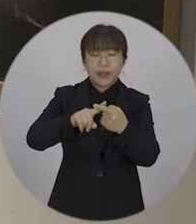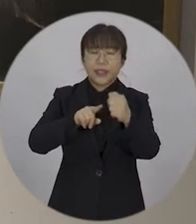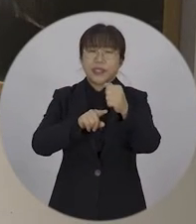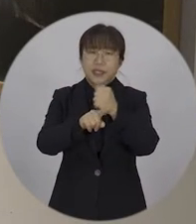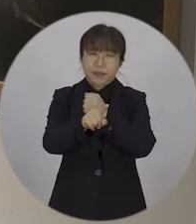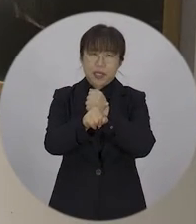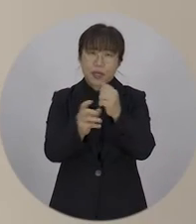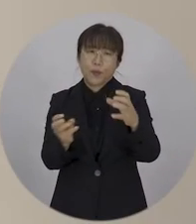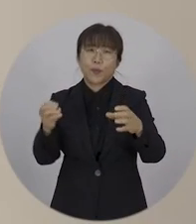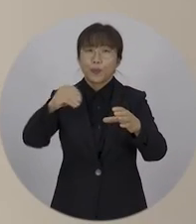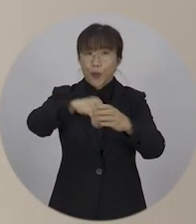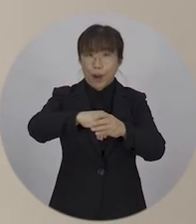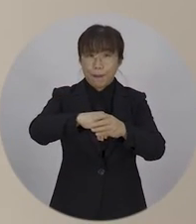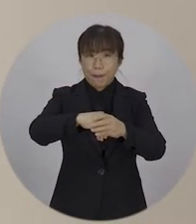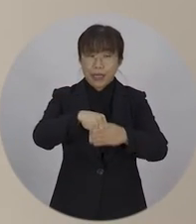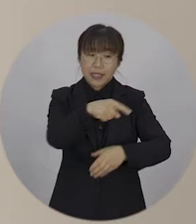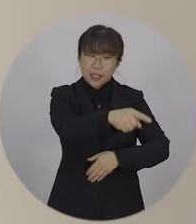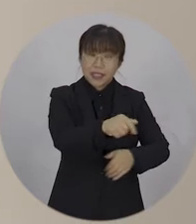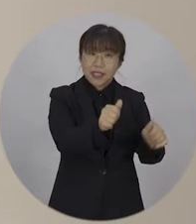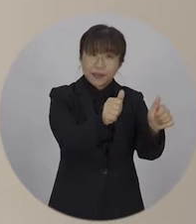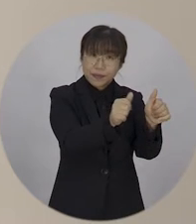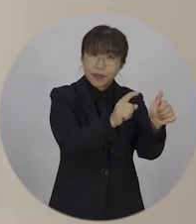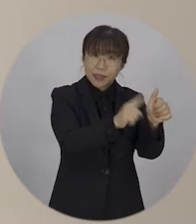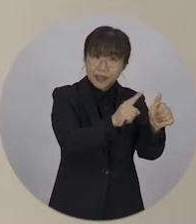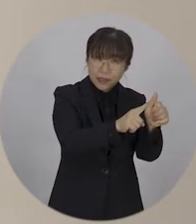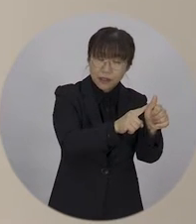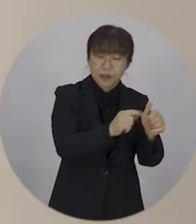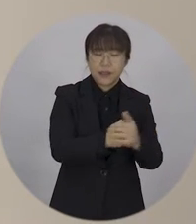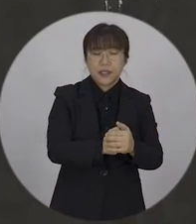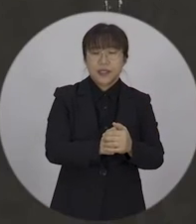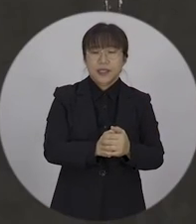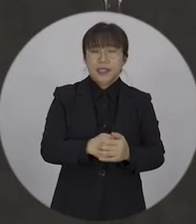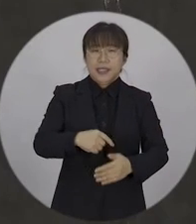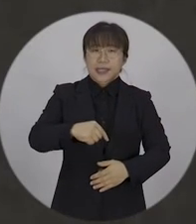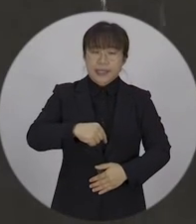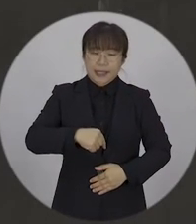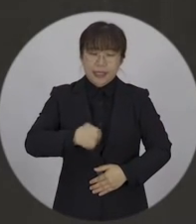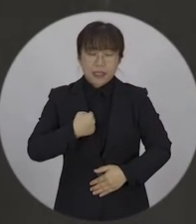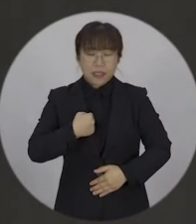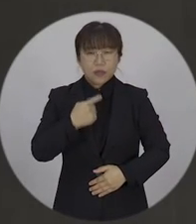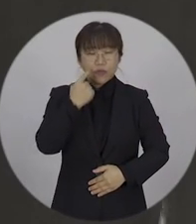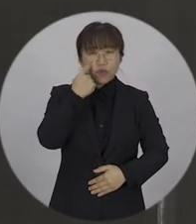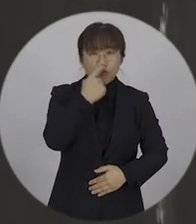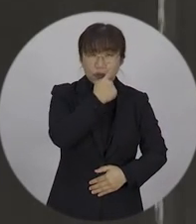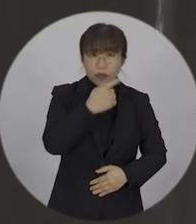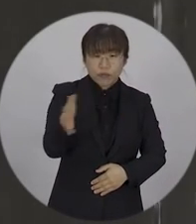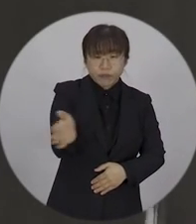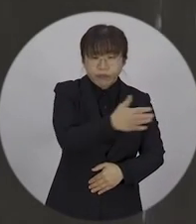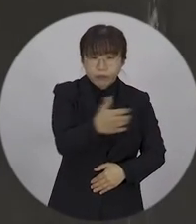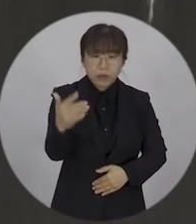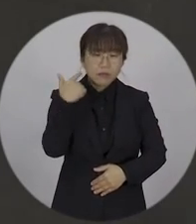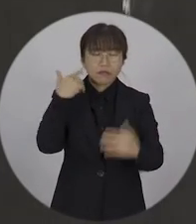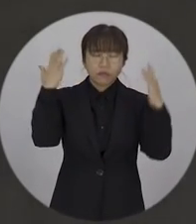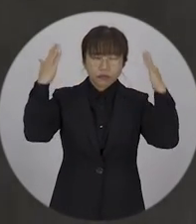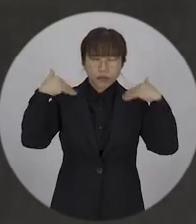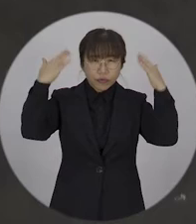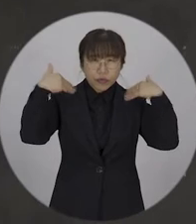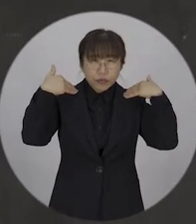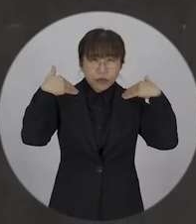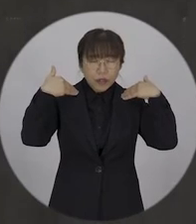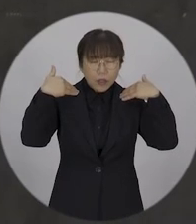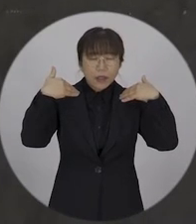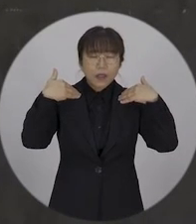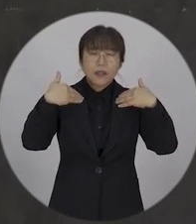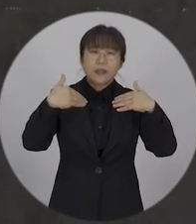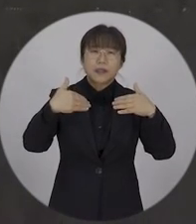의미를 담고 있습니다 작가는 자신의 탐구와 사유 를 기반으로 보이지 않고 들리지 않는 비가시적